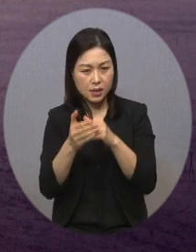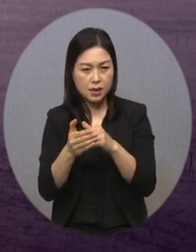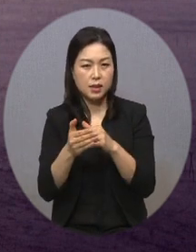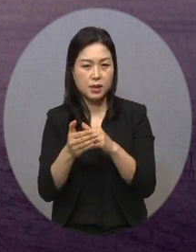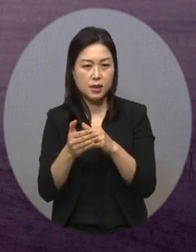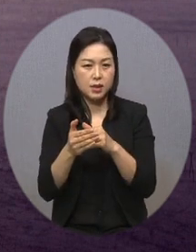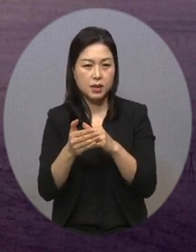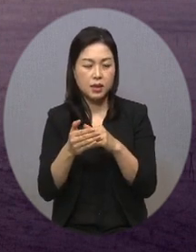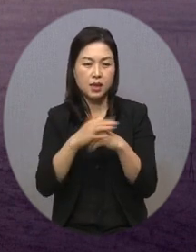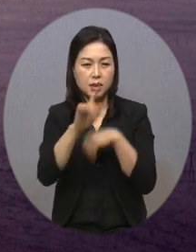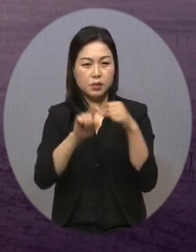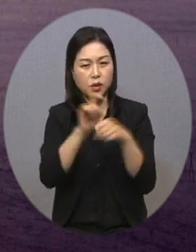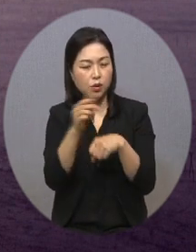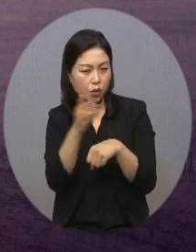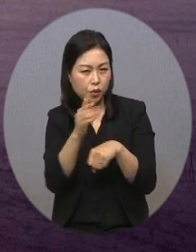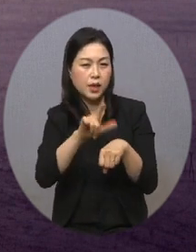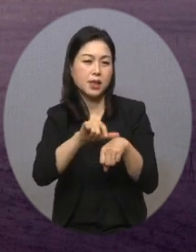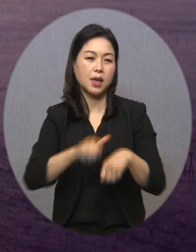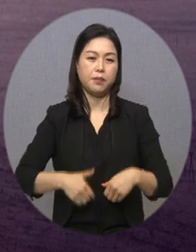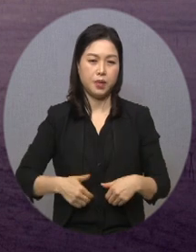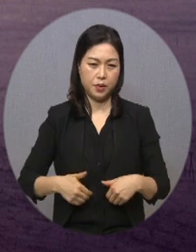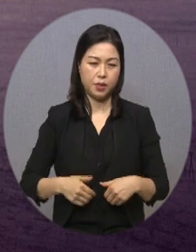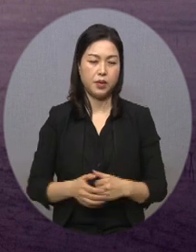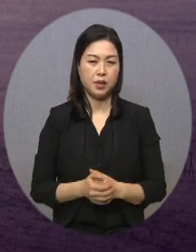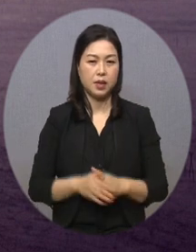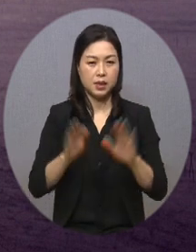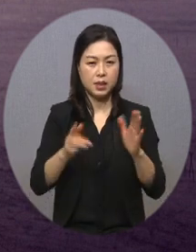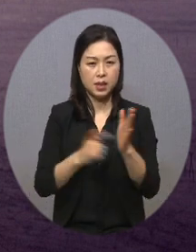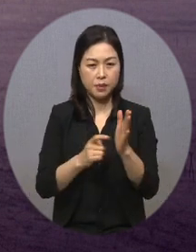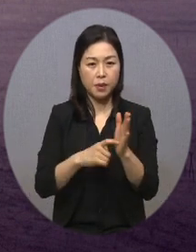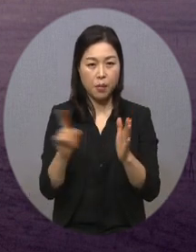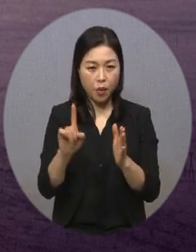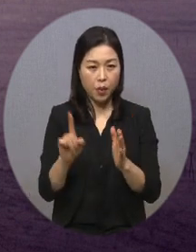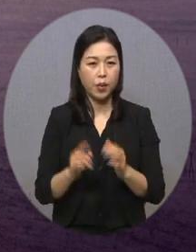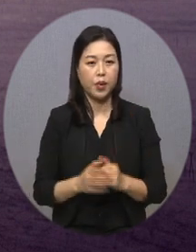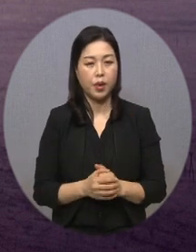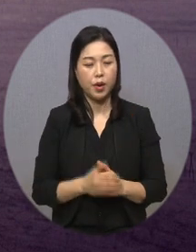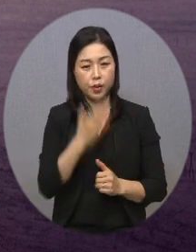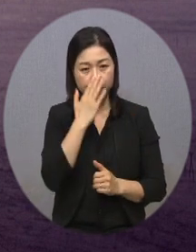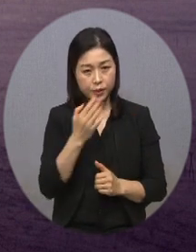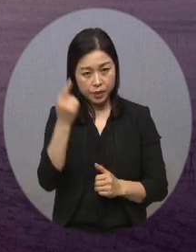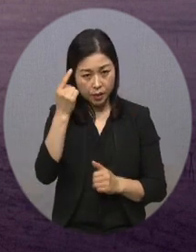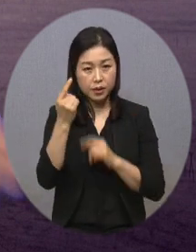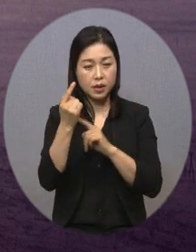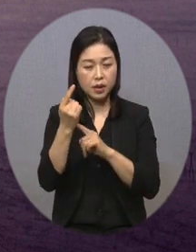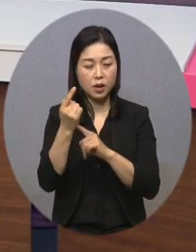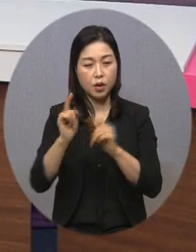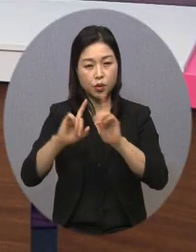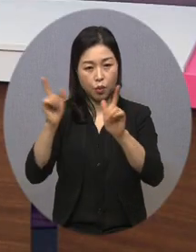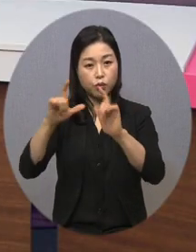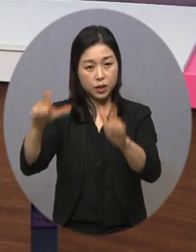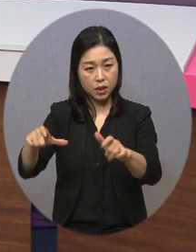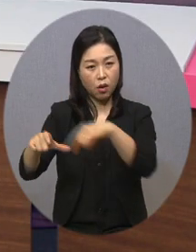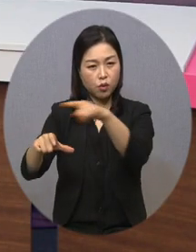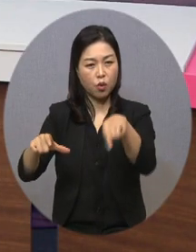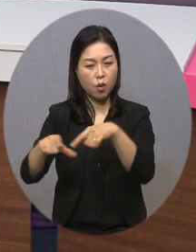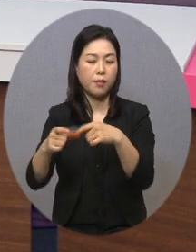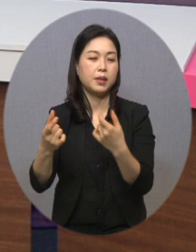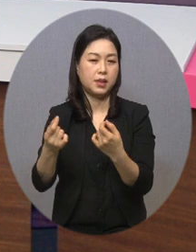않는 약 10여 년 정도 시간이 걸립니다. 그래서 당장 급한 것은 우리 순천의 경우에 동북권도